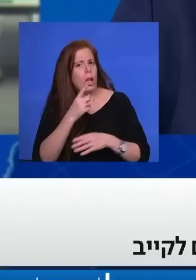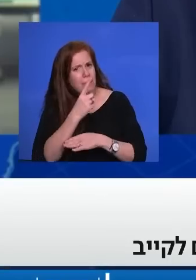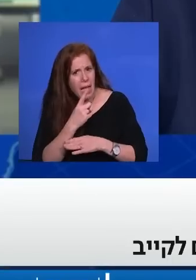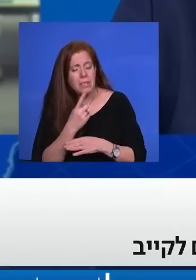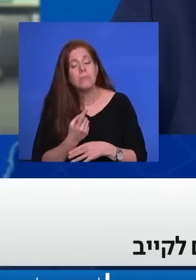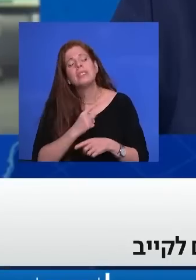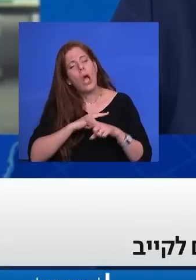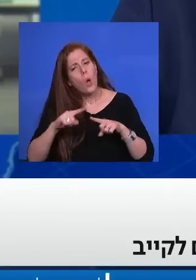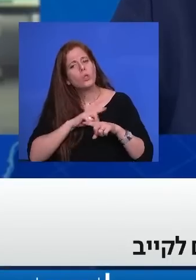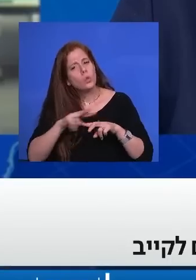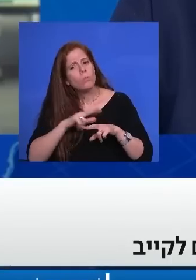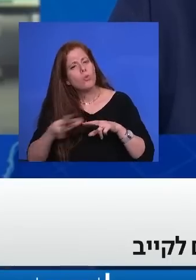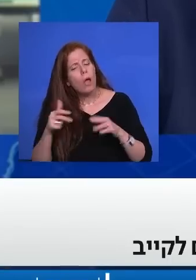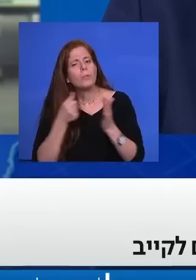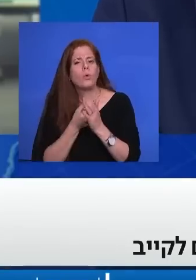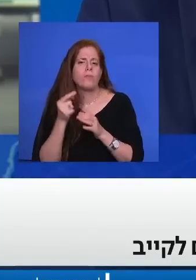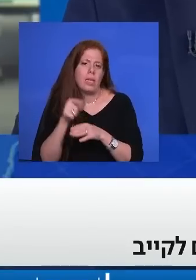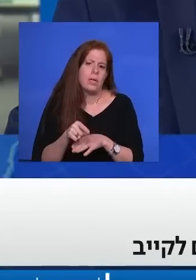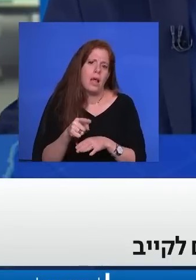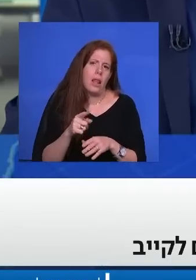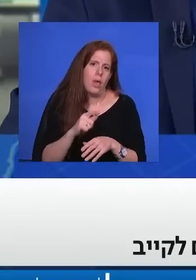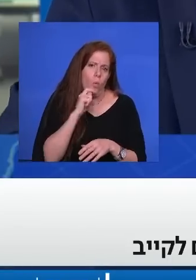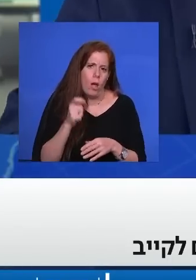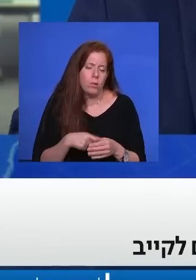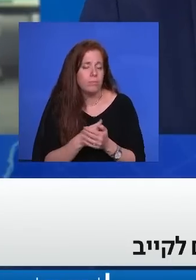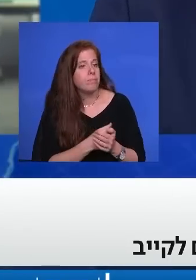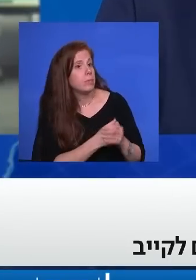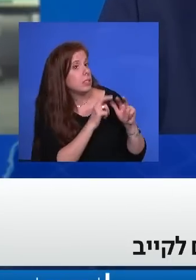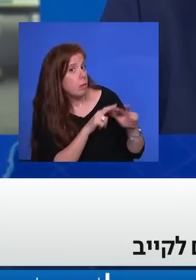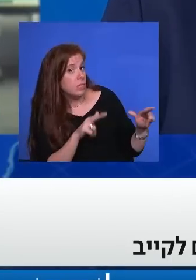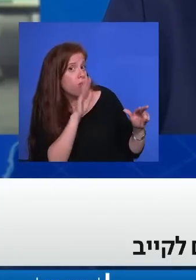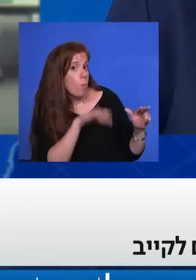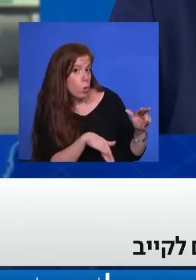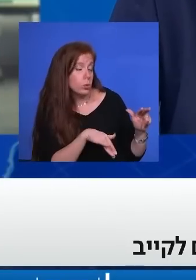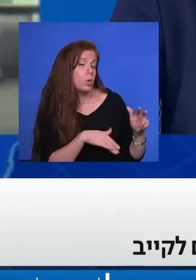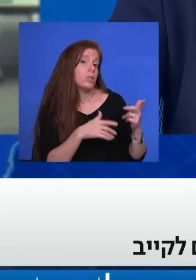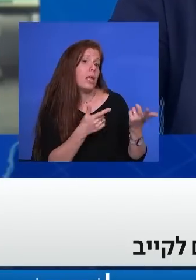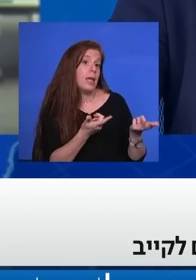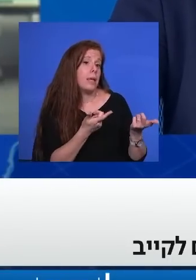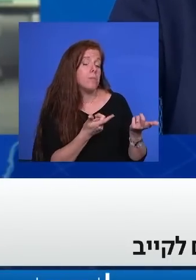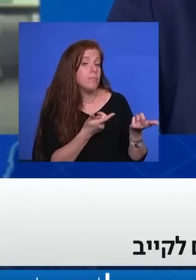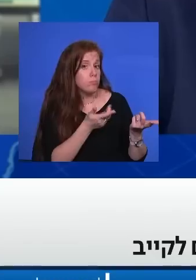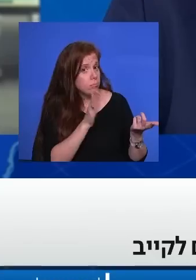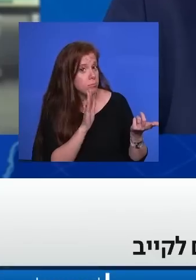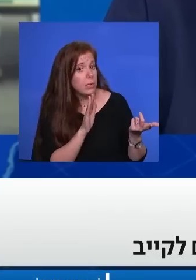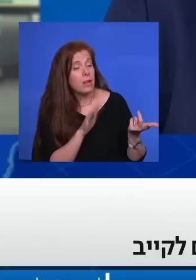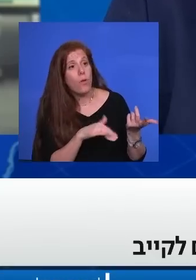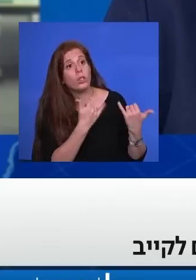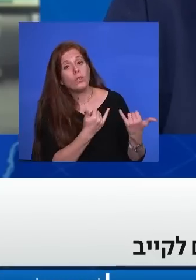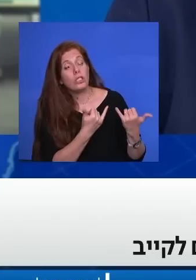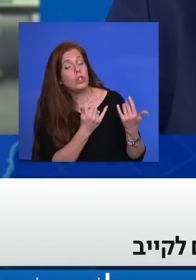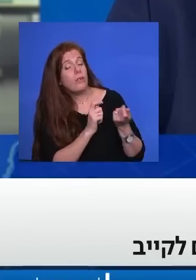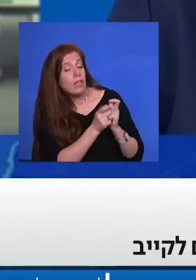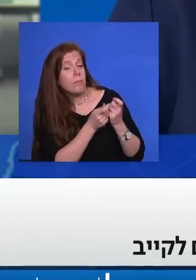זה יגיע בסופו של דבר לאוקראינה. זה המצב שם, ובכל זאת, כמו שאמרנו, איזושהי תפנית לפחות במובן הסיוע המערבי. דובי